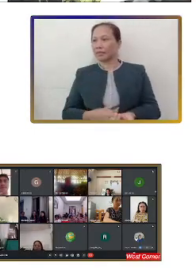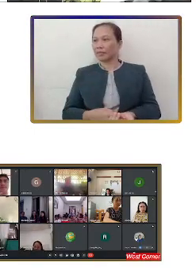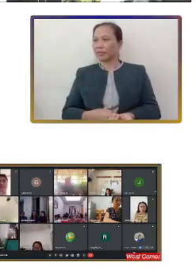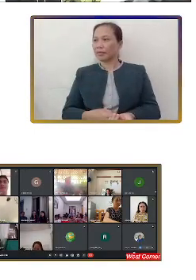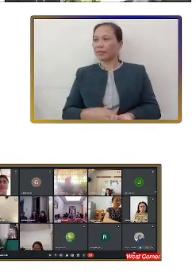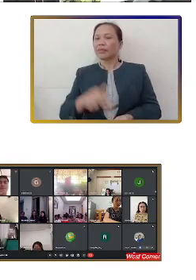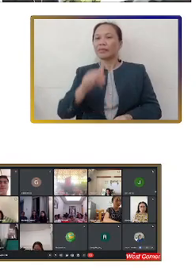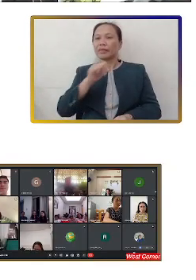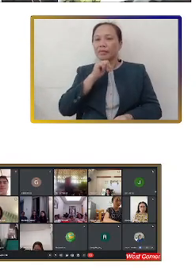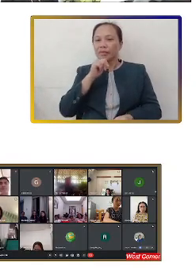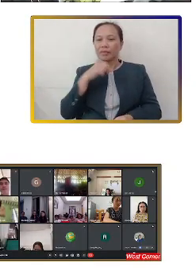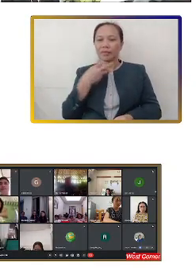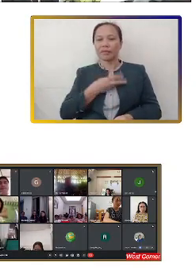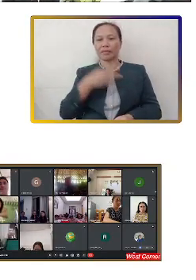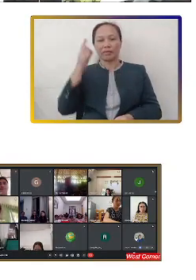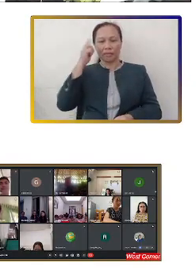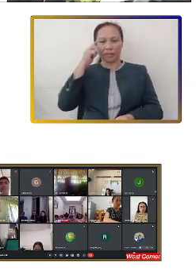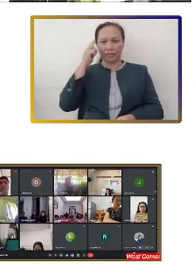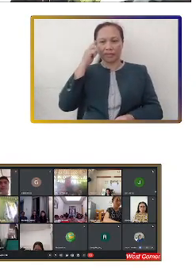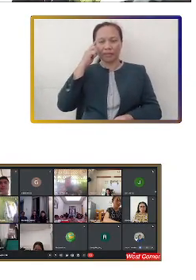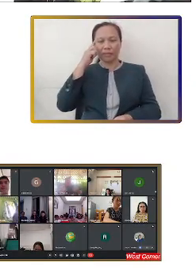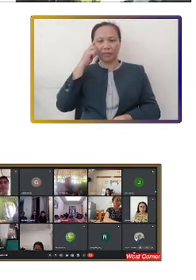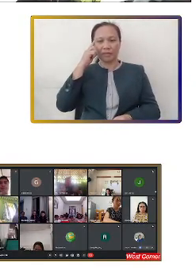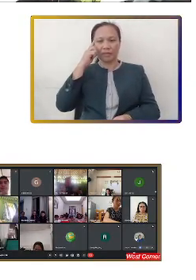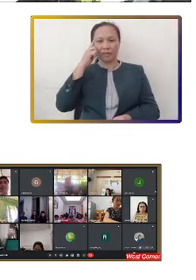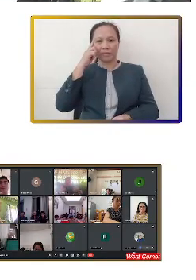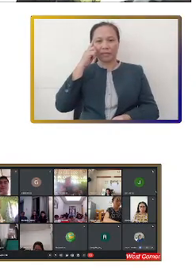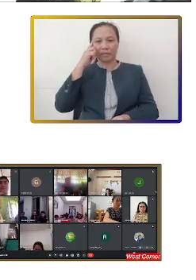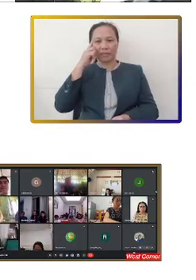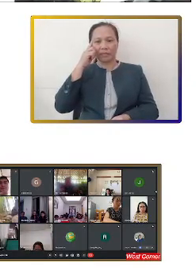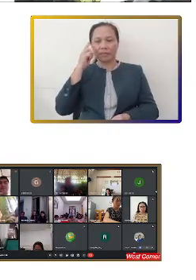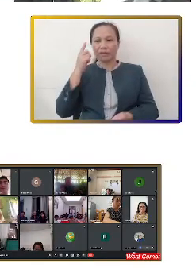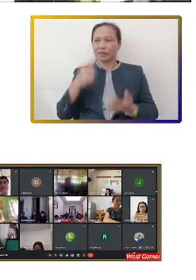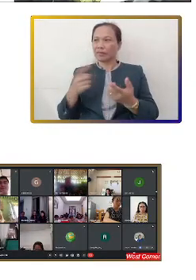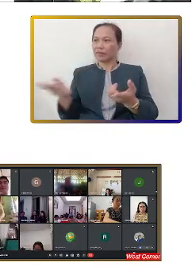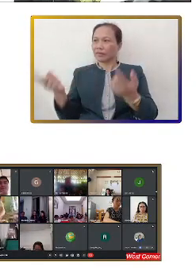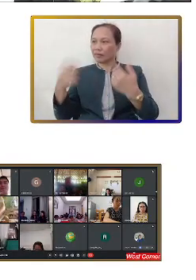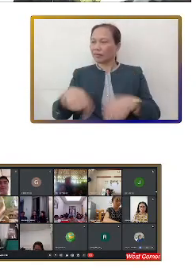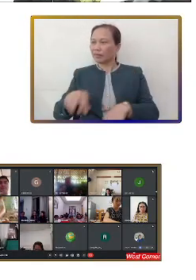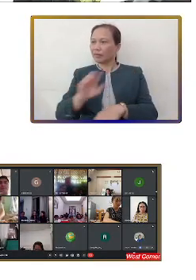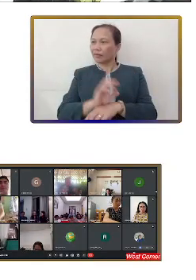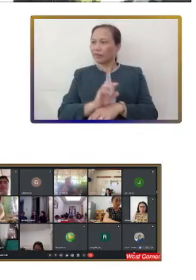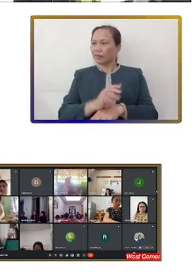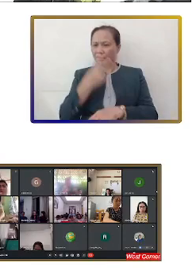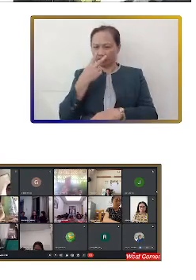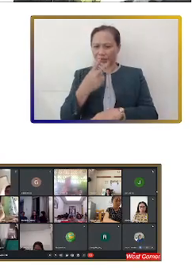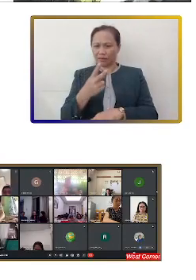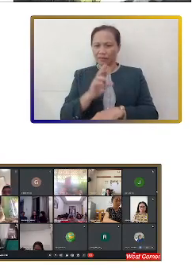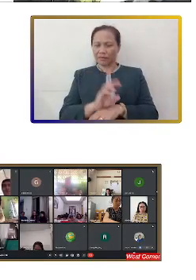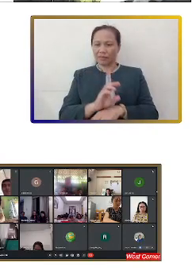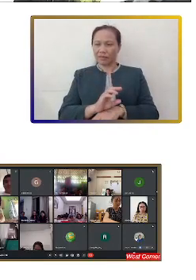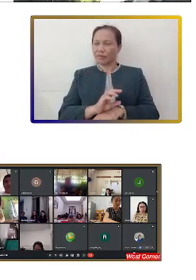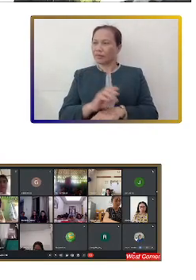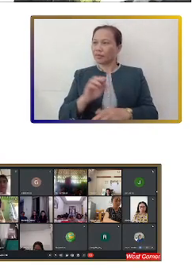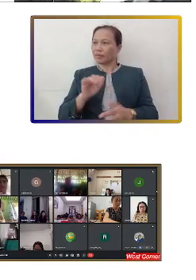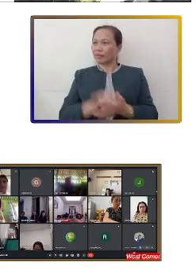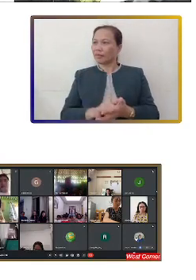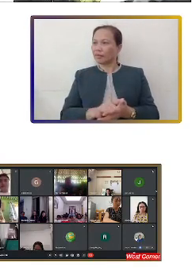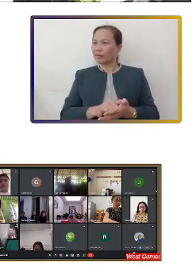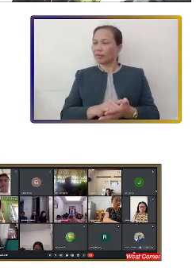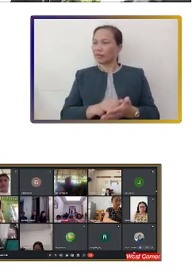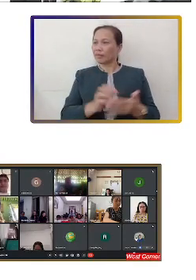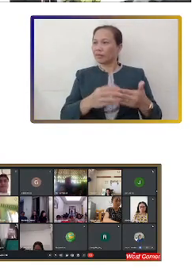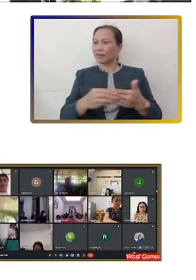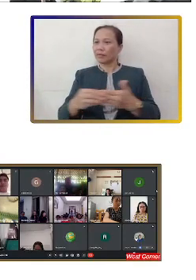hindi natin maiisipan. Kaya yung iba, pupunta sa church, nakakita na po ba kayo ng simbahan na ang nangunguna yung mga